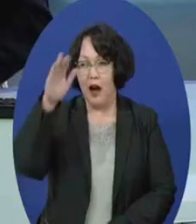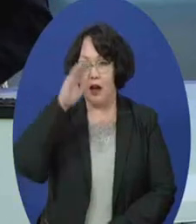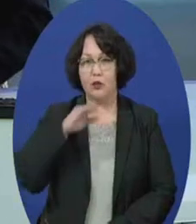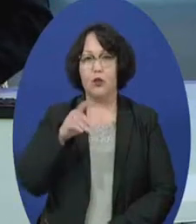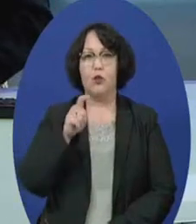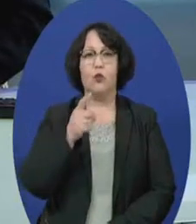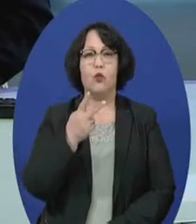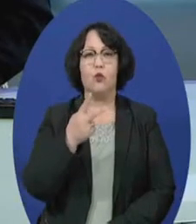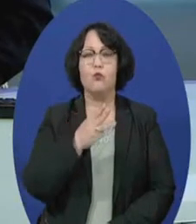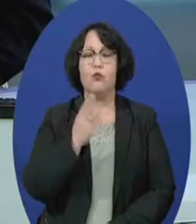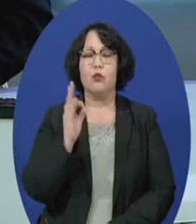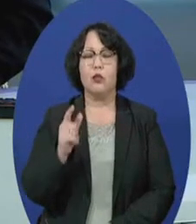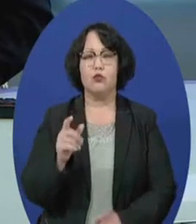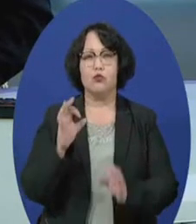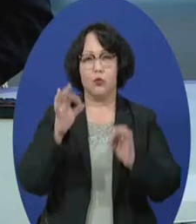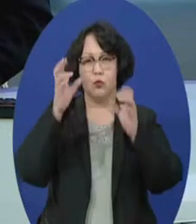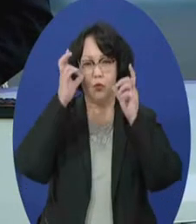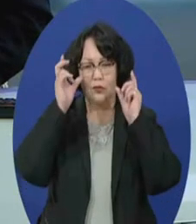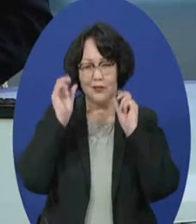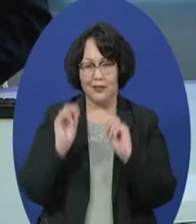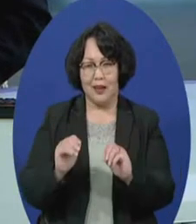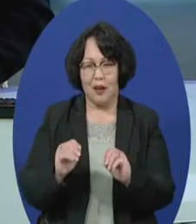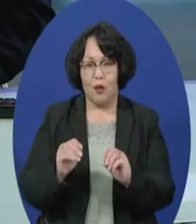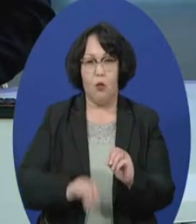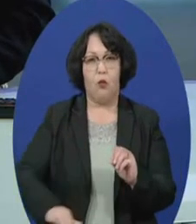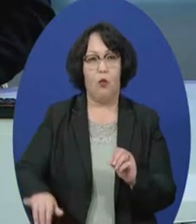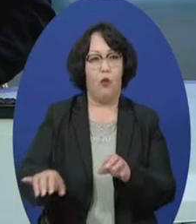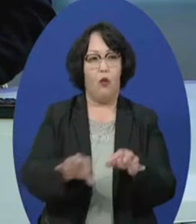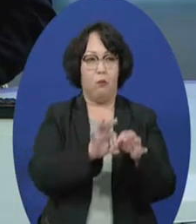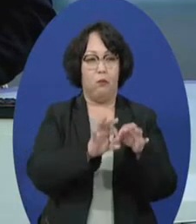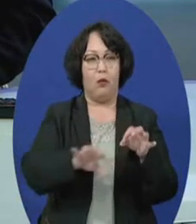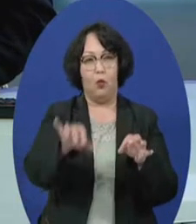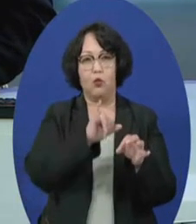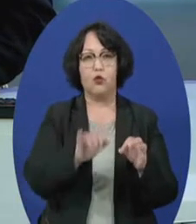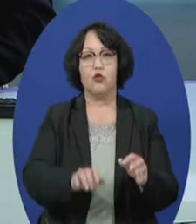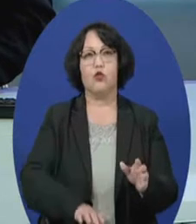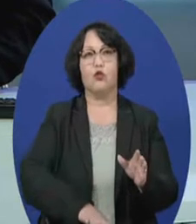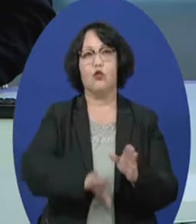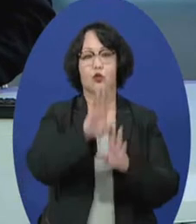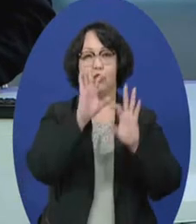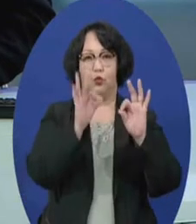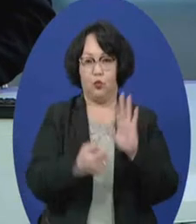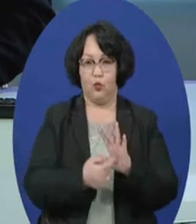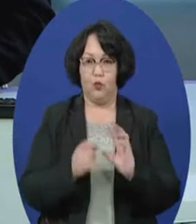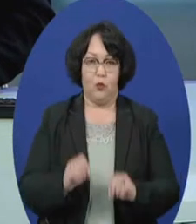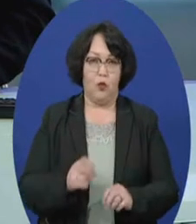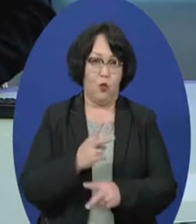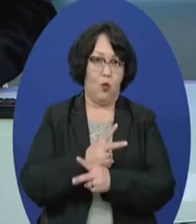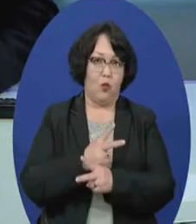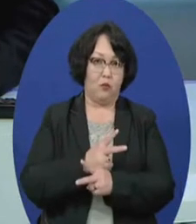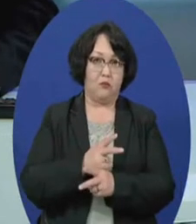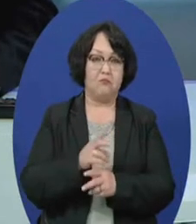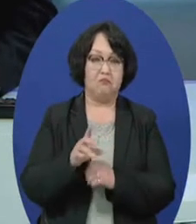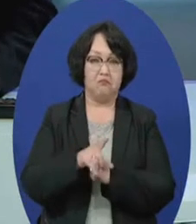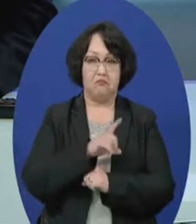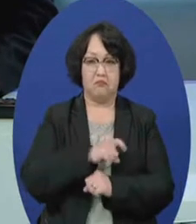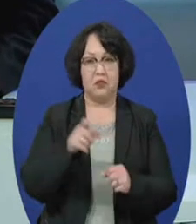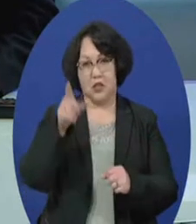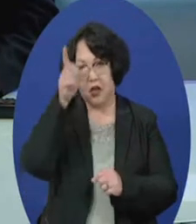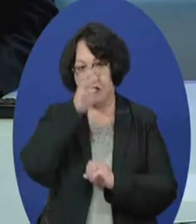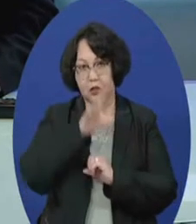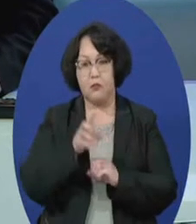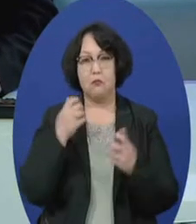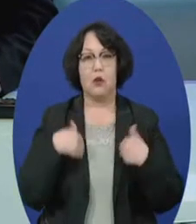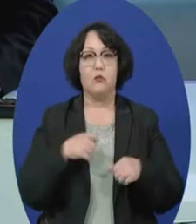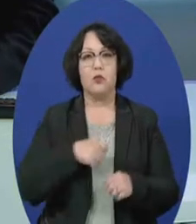хүмүүнлэг боловсрол олгосноор улс орны хөгжих үндэс суурь бий болно гэж хууль тогтоогчид болон эрдэмтэд багш нарын төлөөлөл үзэж байна. Улсын хурлын